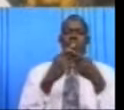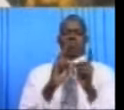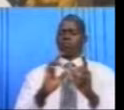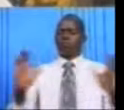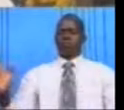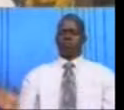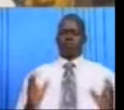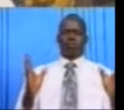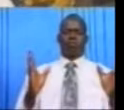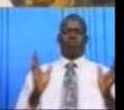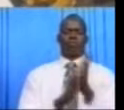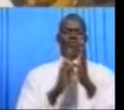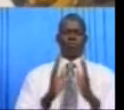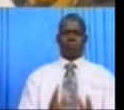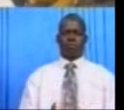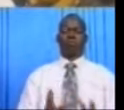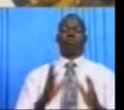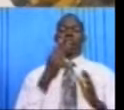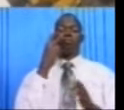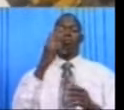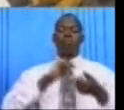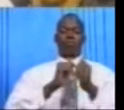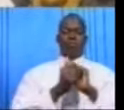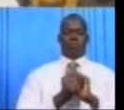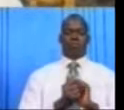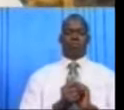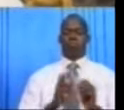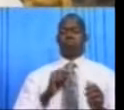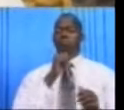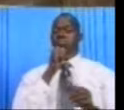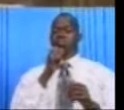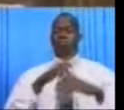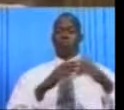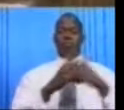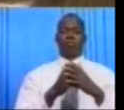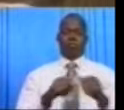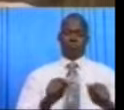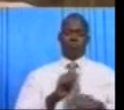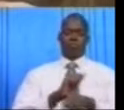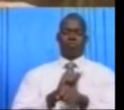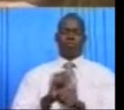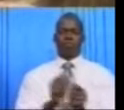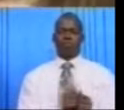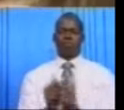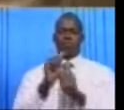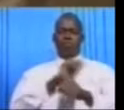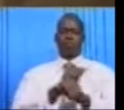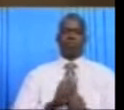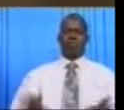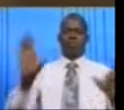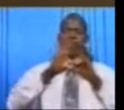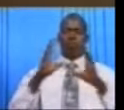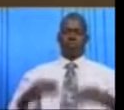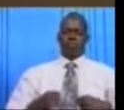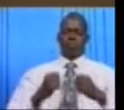donc les difficultés liées au fait que nous n'avons pas des infrastructures scolaires, continuent de travailler. L'ensemble de ces actions contribue à l'effort de